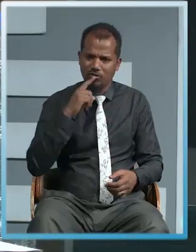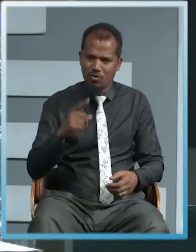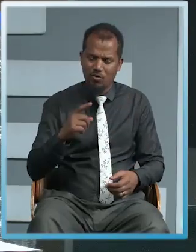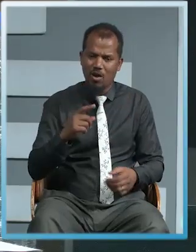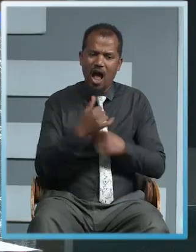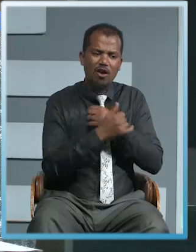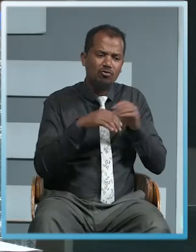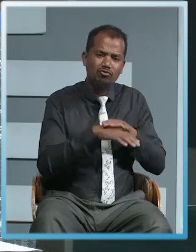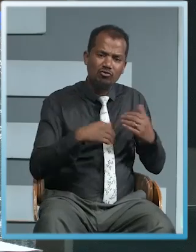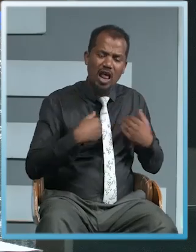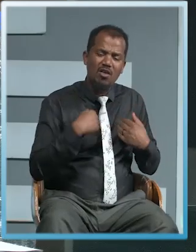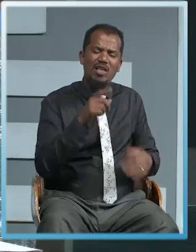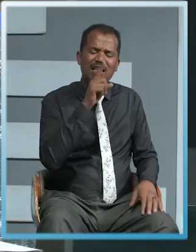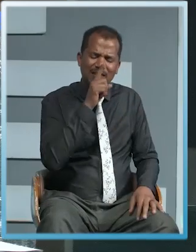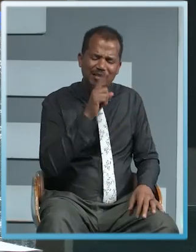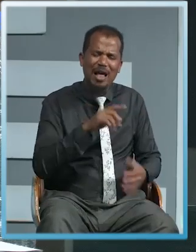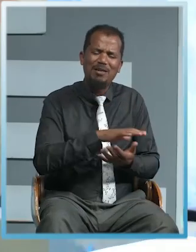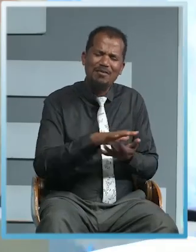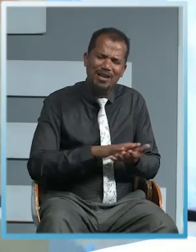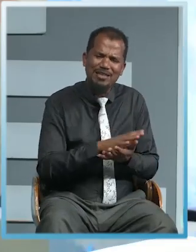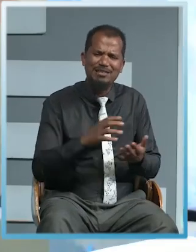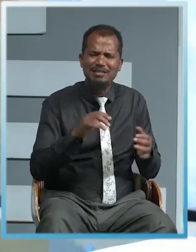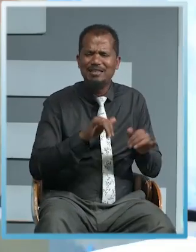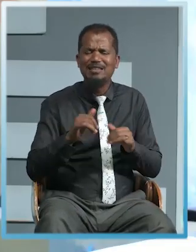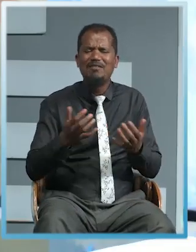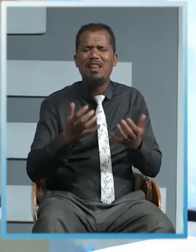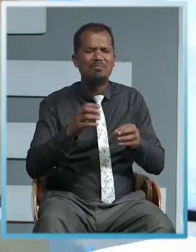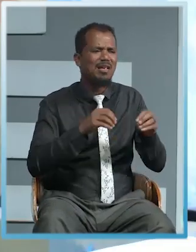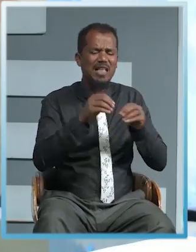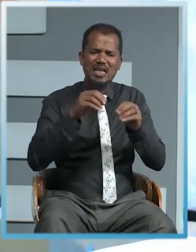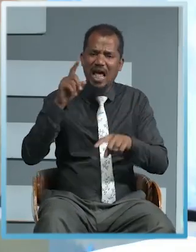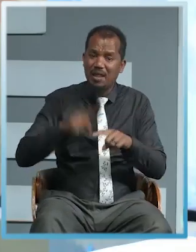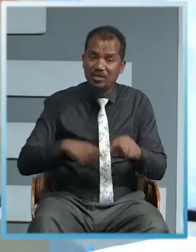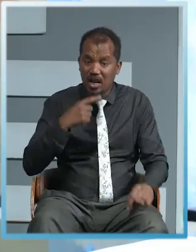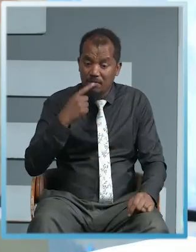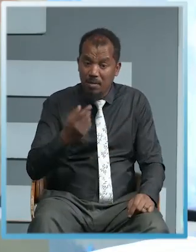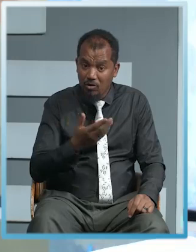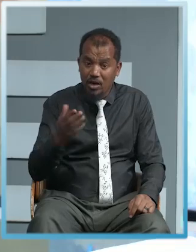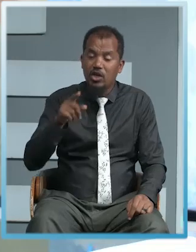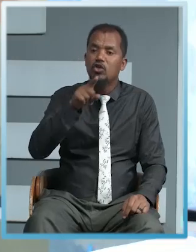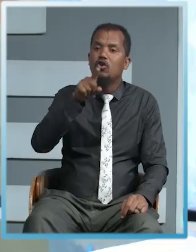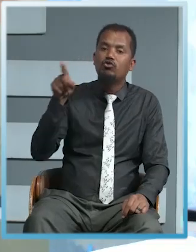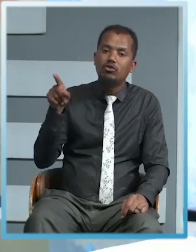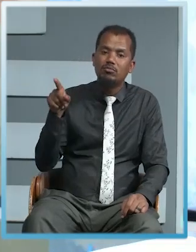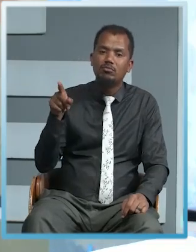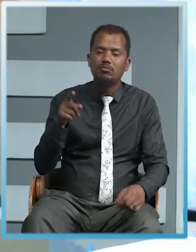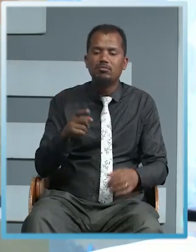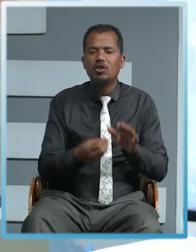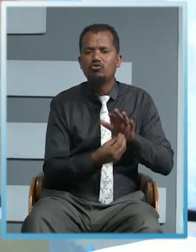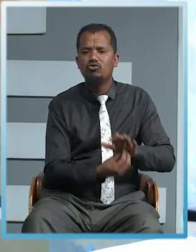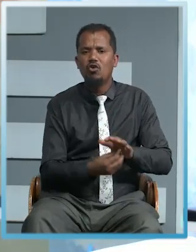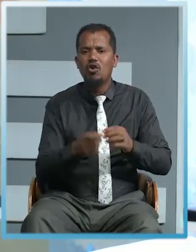ያለው የጸጥታ የምን መደፍረስ እንደልብ መንቀሳቀስ አለመቻል እንዲህ የሚባለው እነሱንም